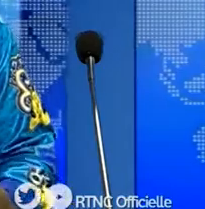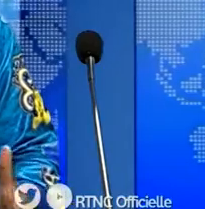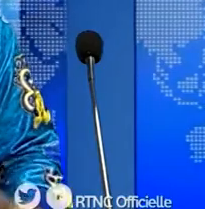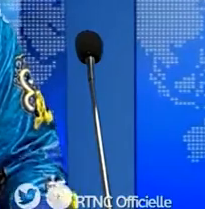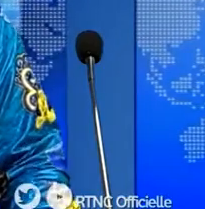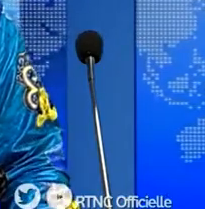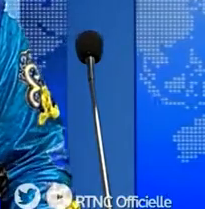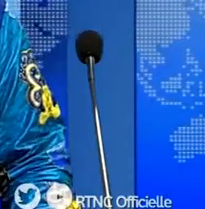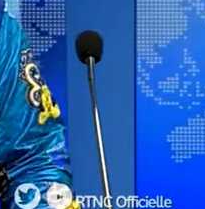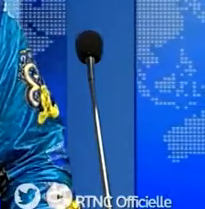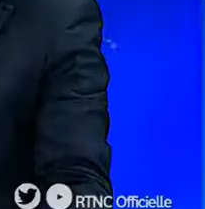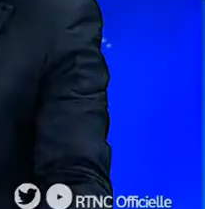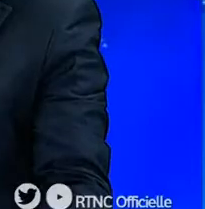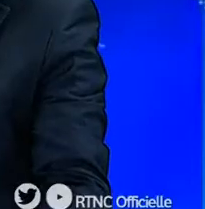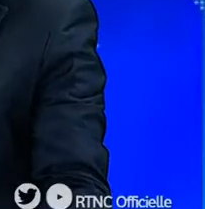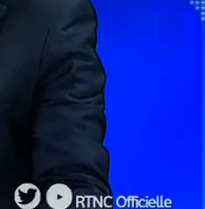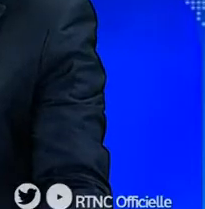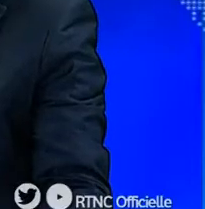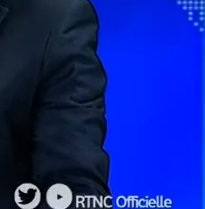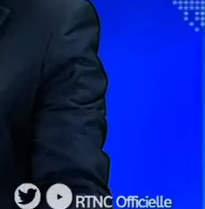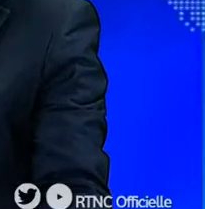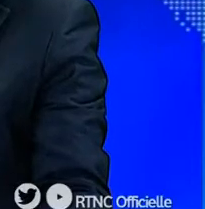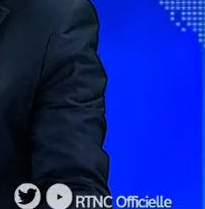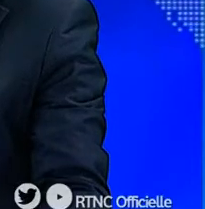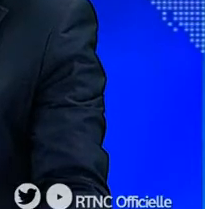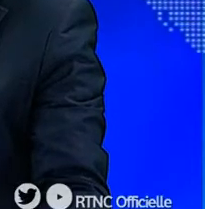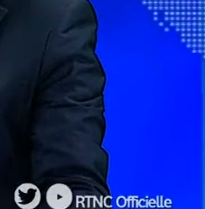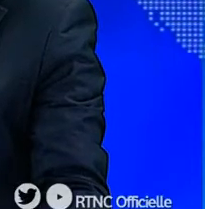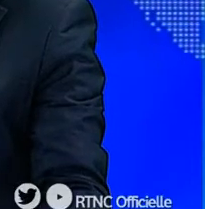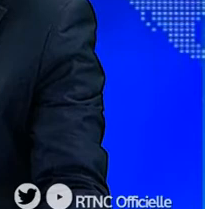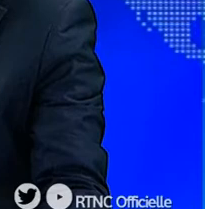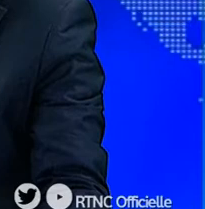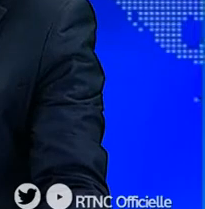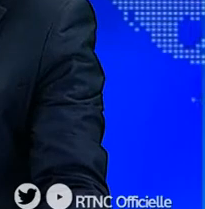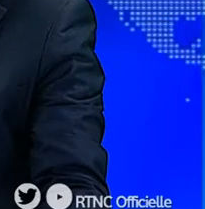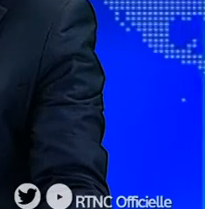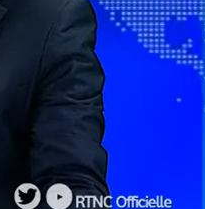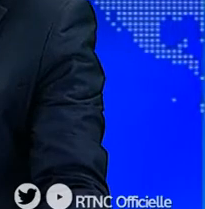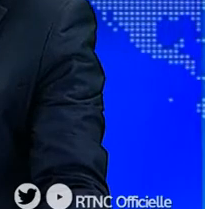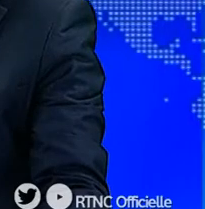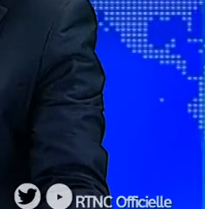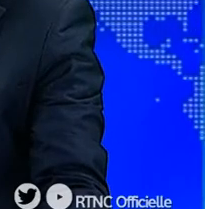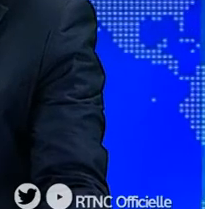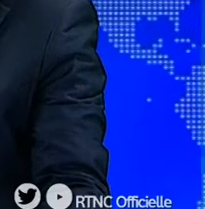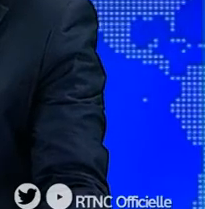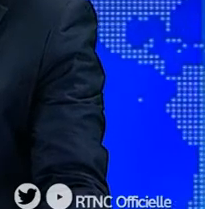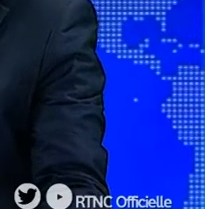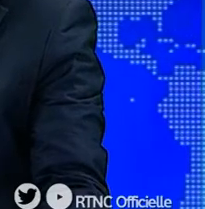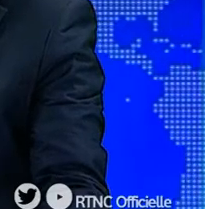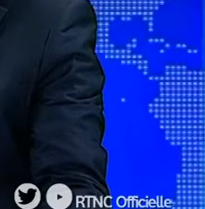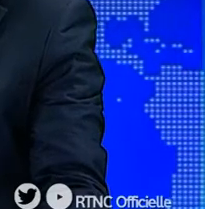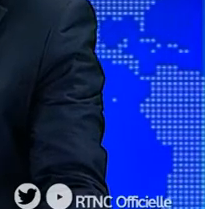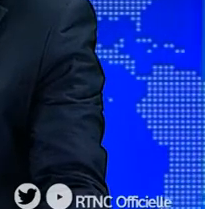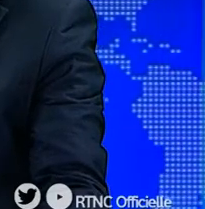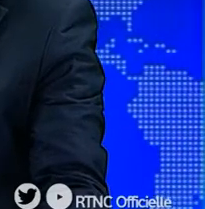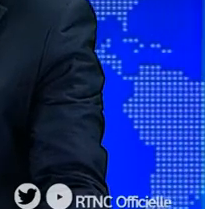gestion de cette crise, nous avons donc convenu que la manifestation